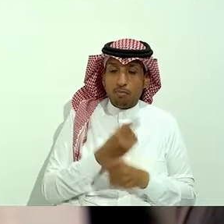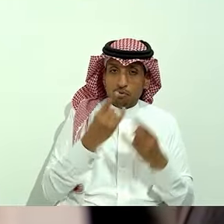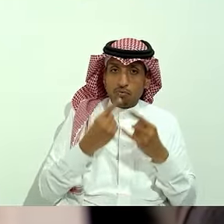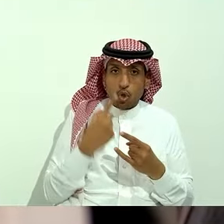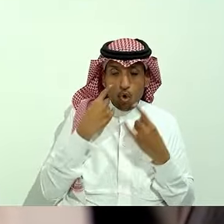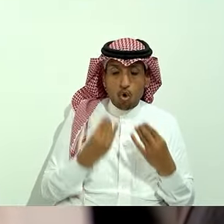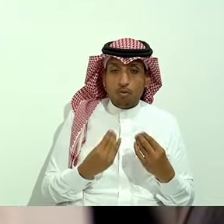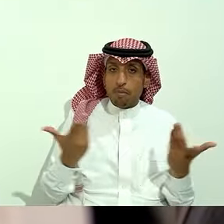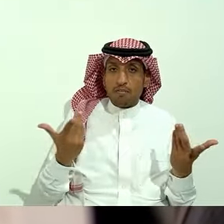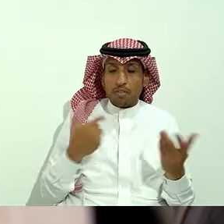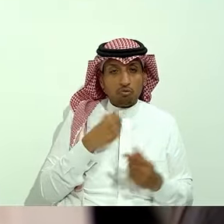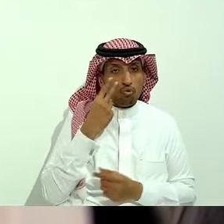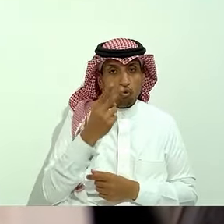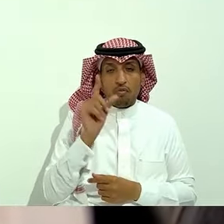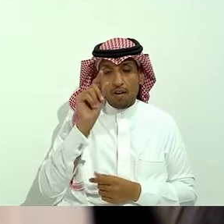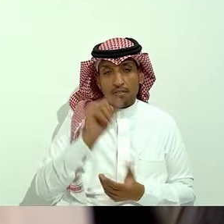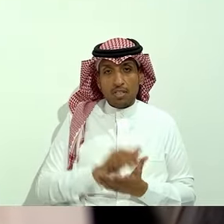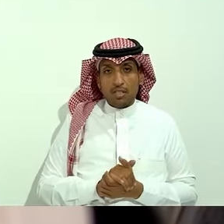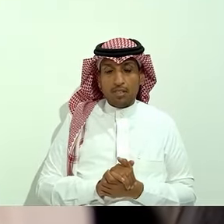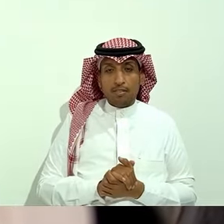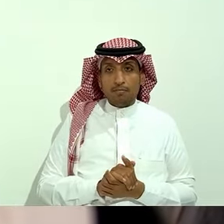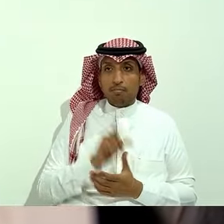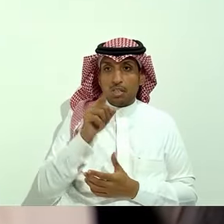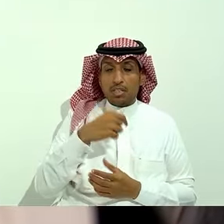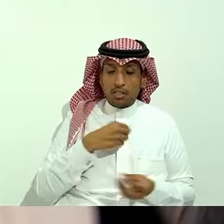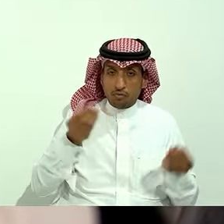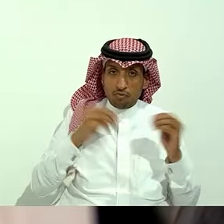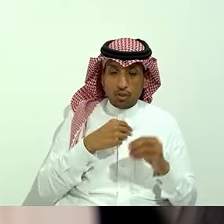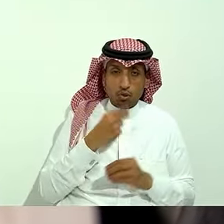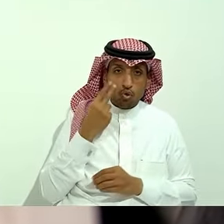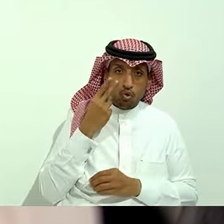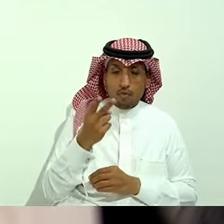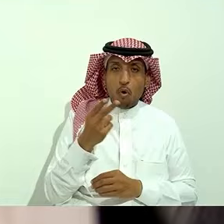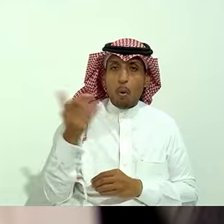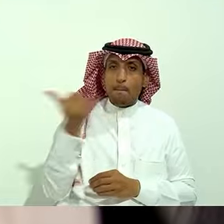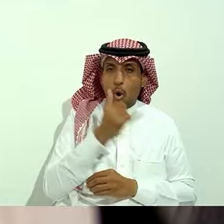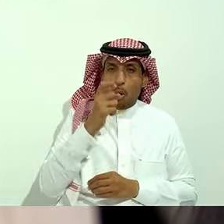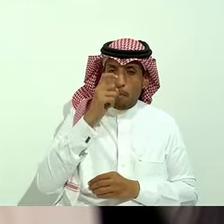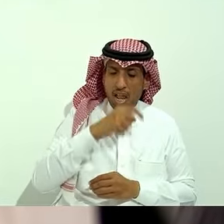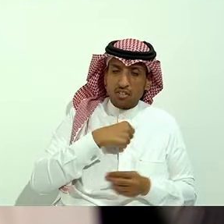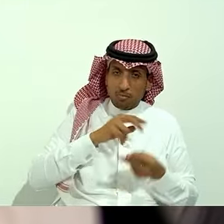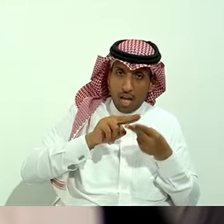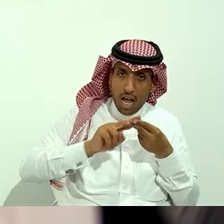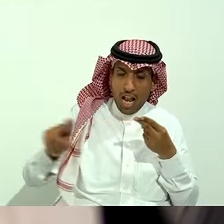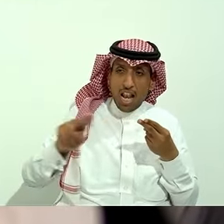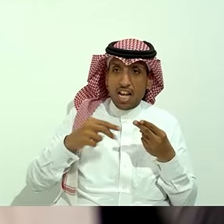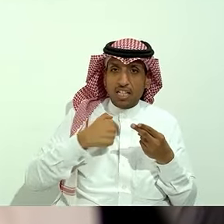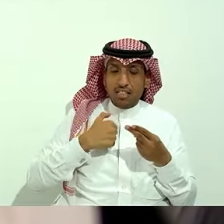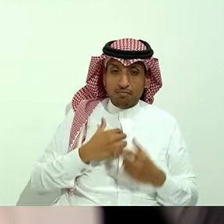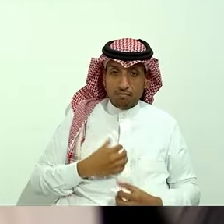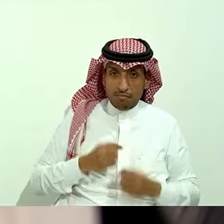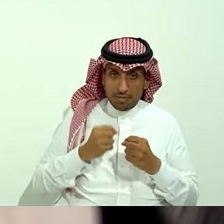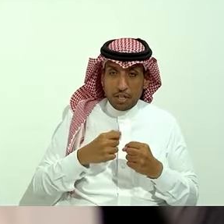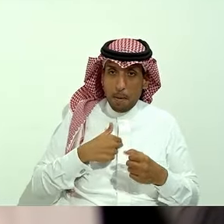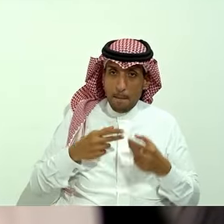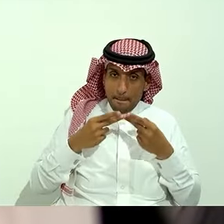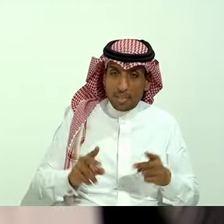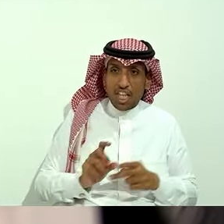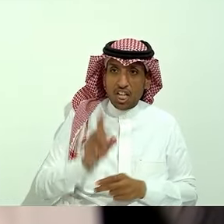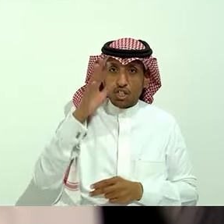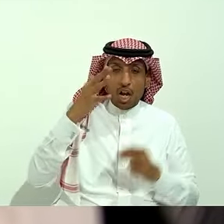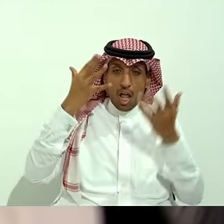والجمال ما في، أنا برأيي. بالتالي أعتقد لازم نشوف لنا حل. أنا عن نفسي تشجعت أني أبدأ ألبس